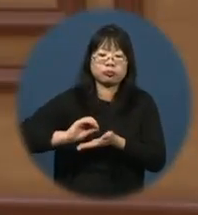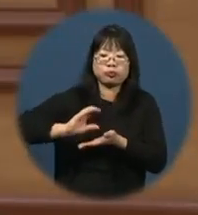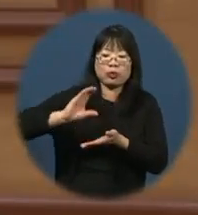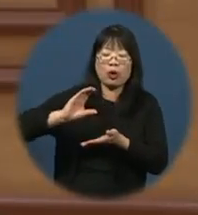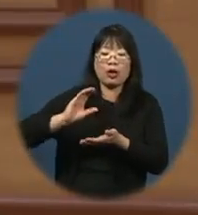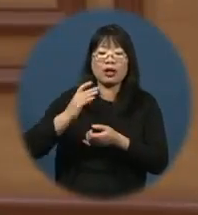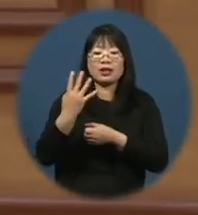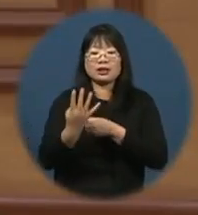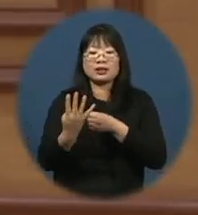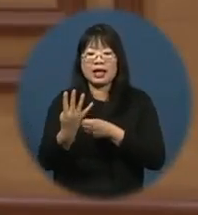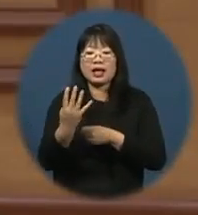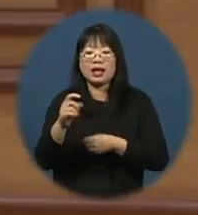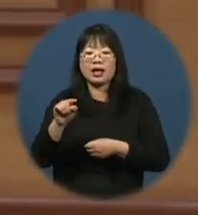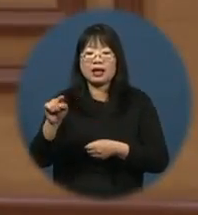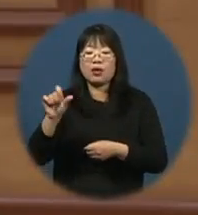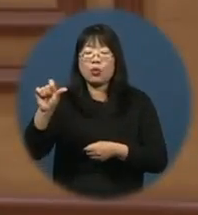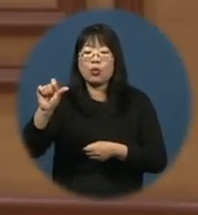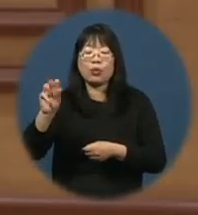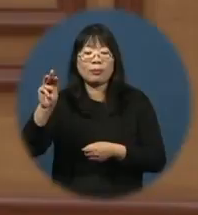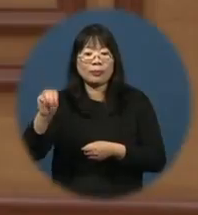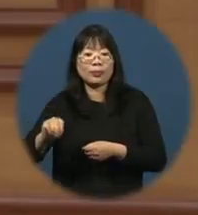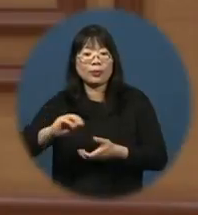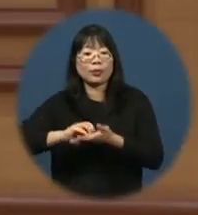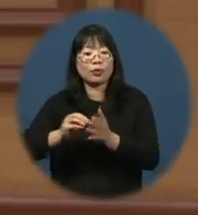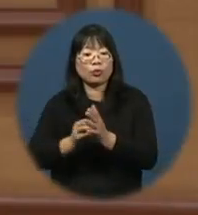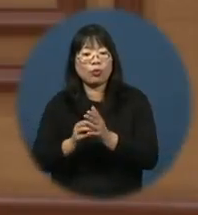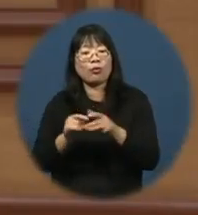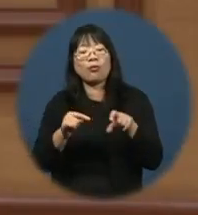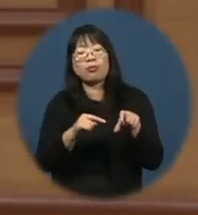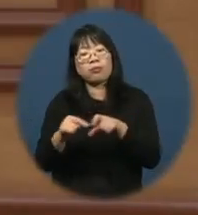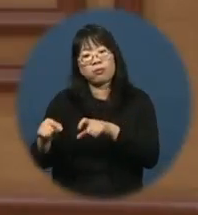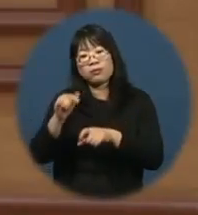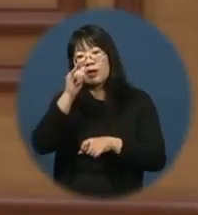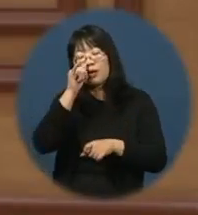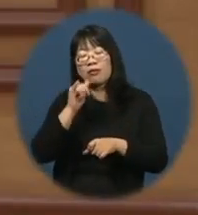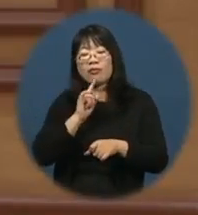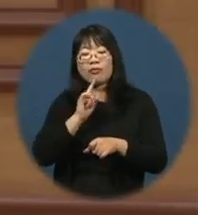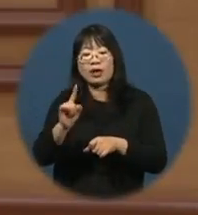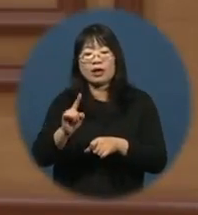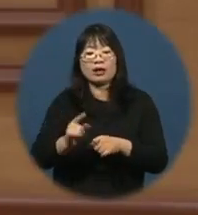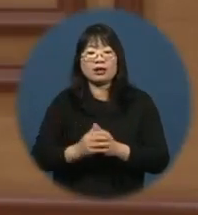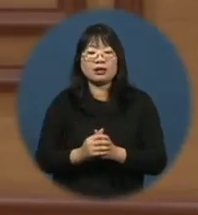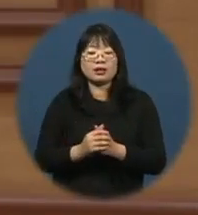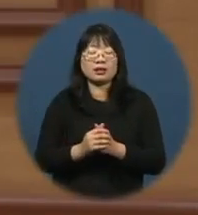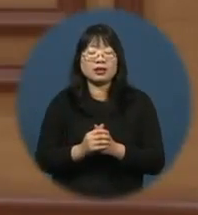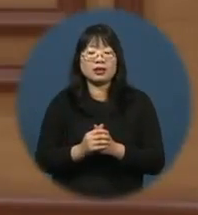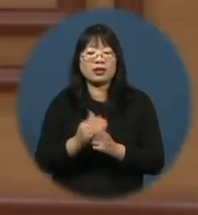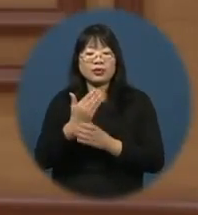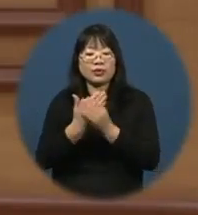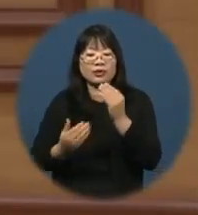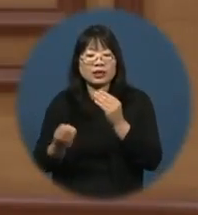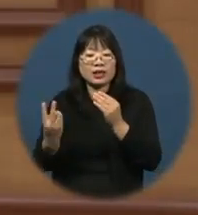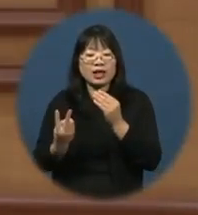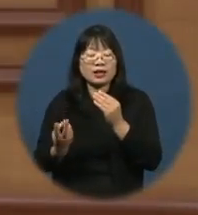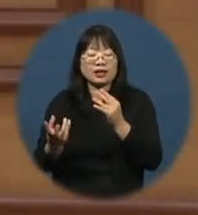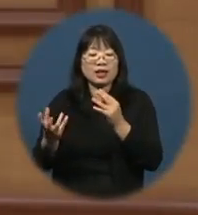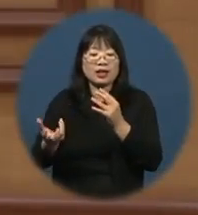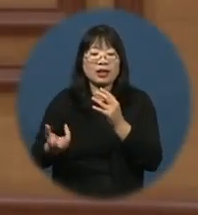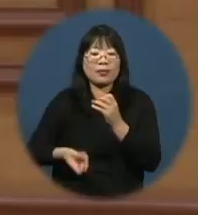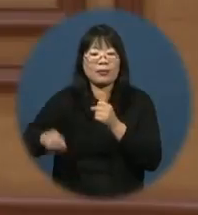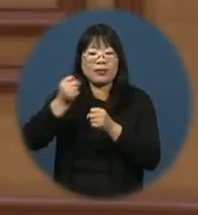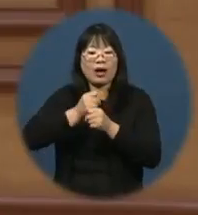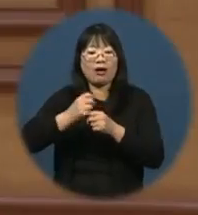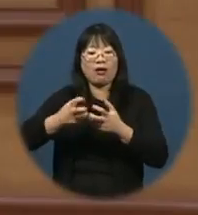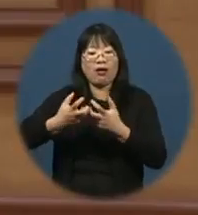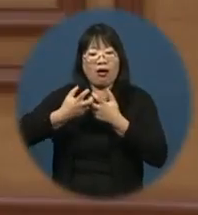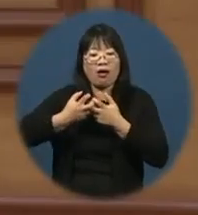4 내지 5미터 정도가 평균으로 되어 있습니다. 물론 신생얼음, 녹았다가 다시 어는 경우는 한